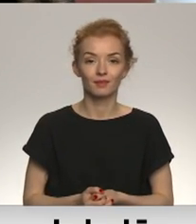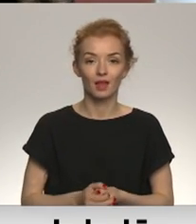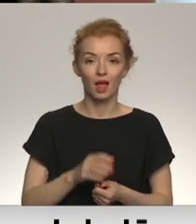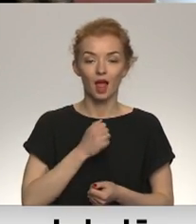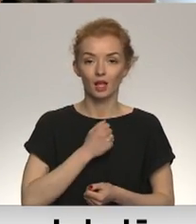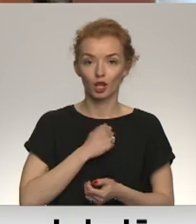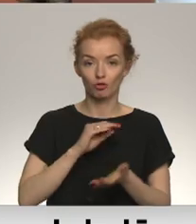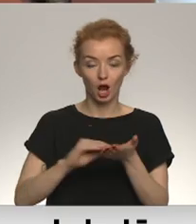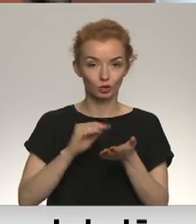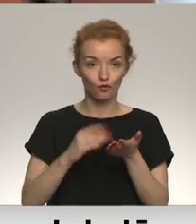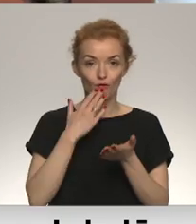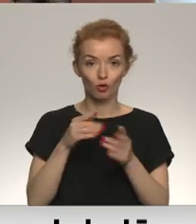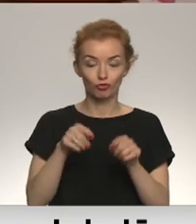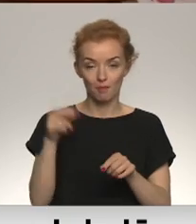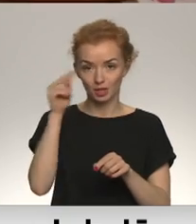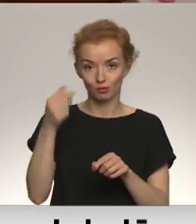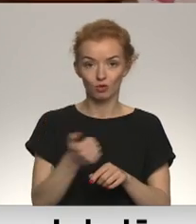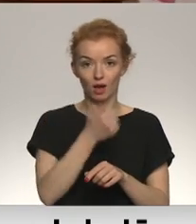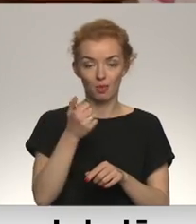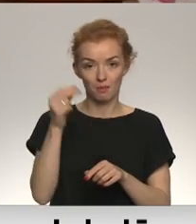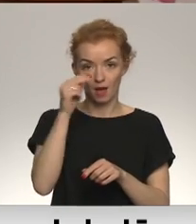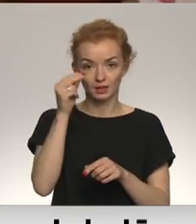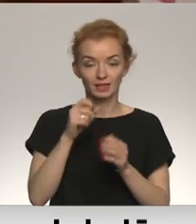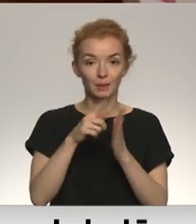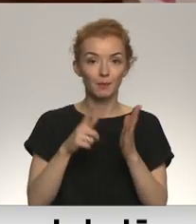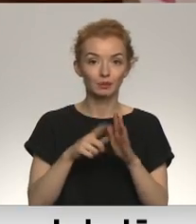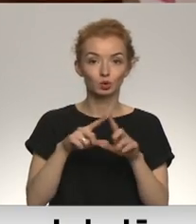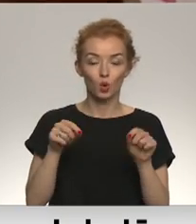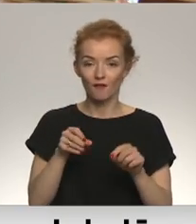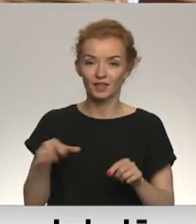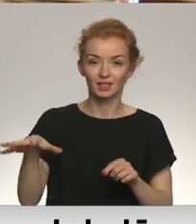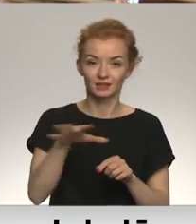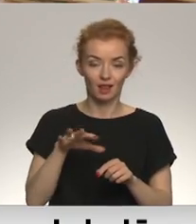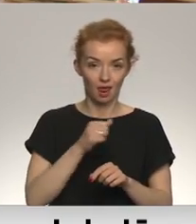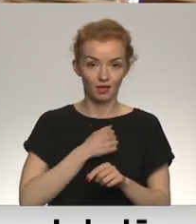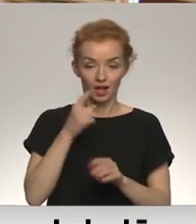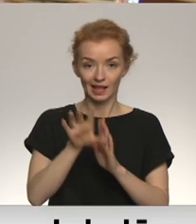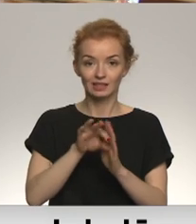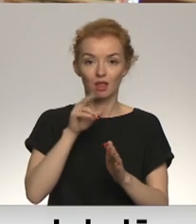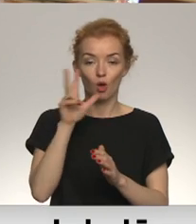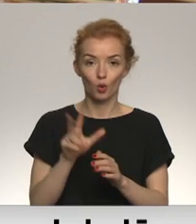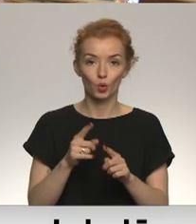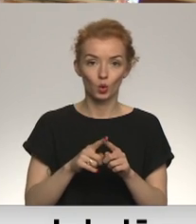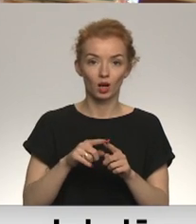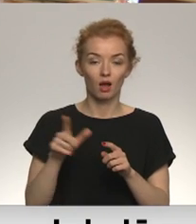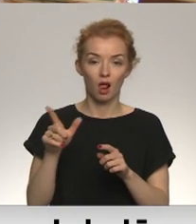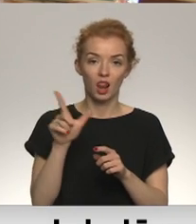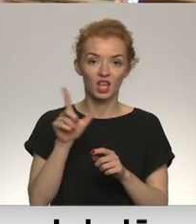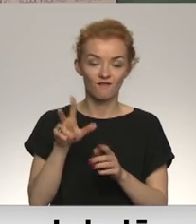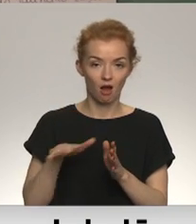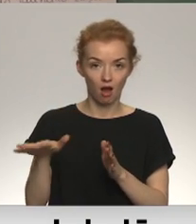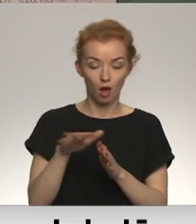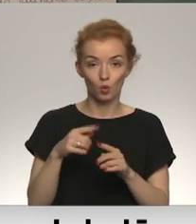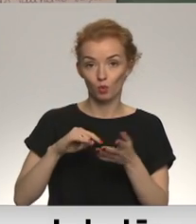latgaliešu rakstu valodu šajā mācību gadā māca 17 skolās visā Latgalē, izņemot Daugavpili un Līvānu novadu. Pilotprojektu